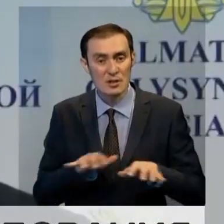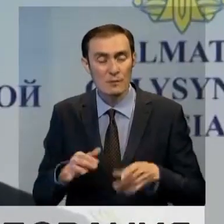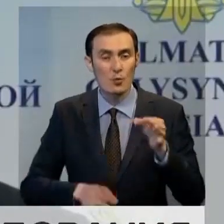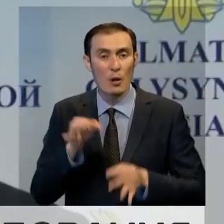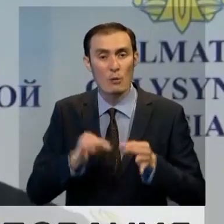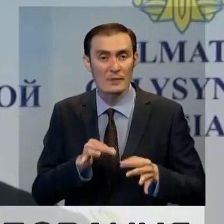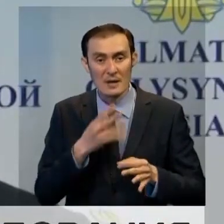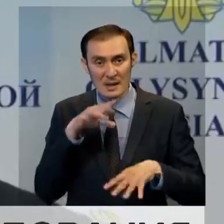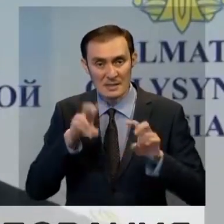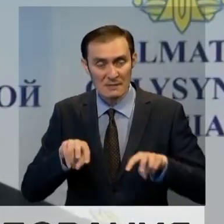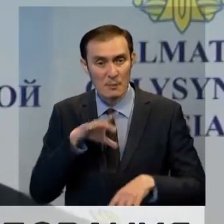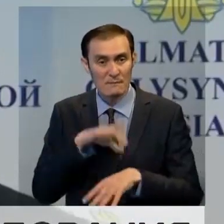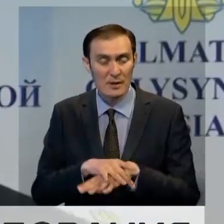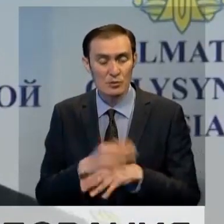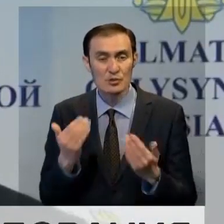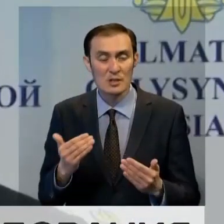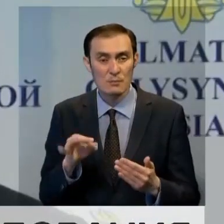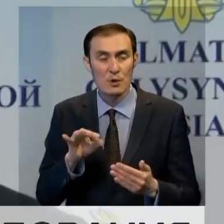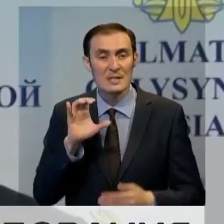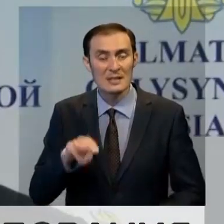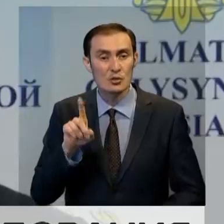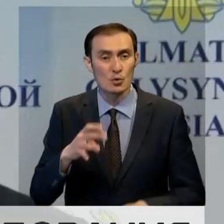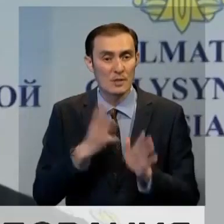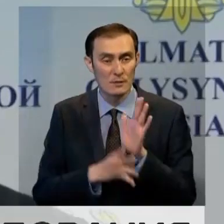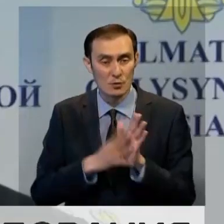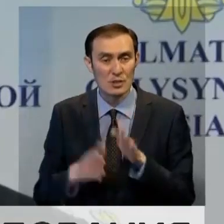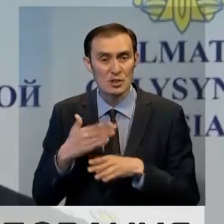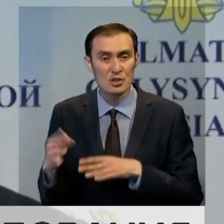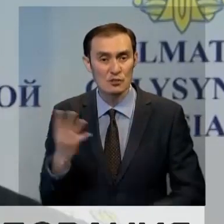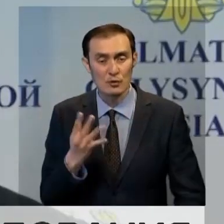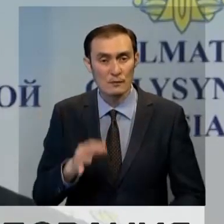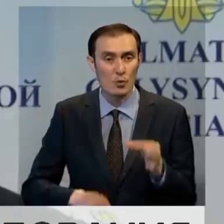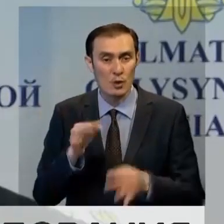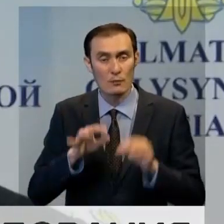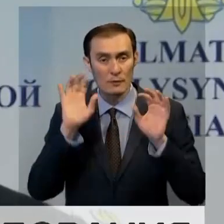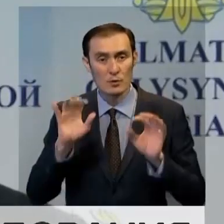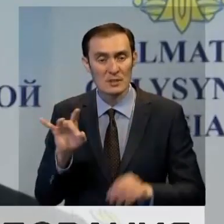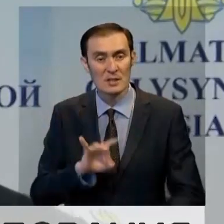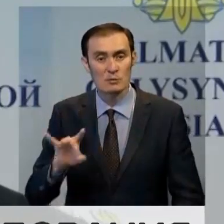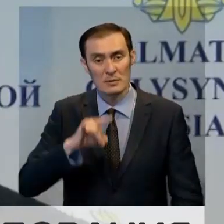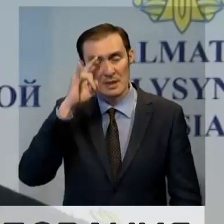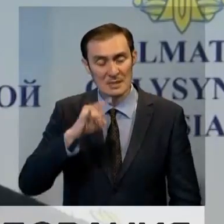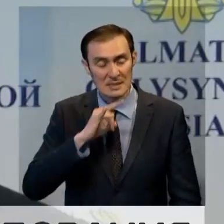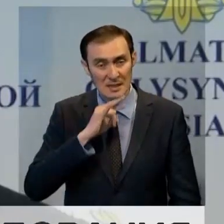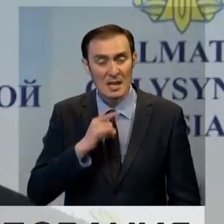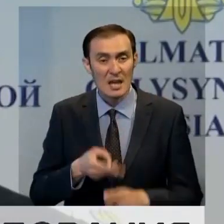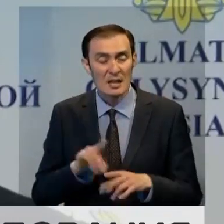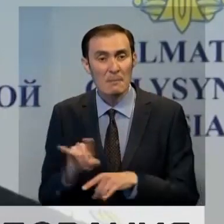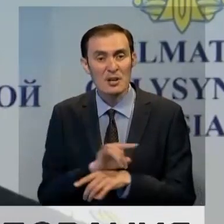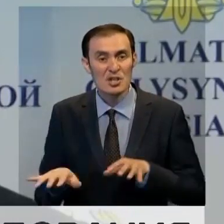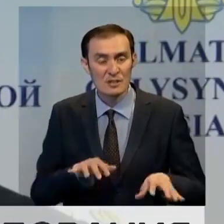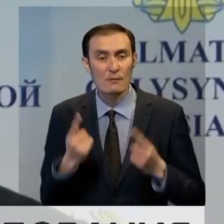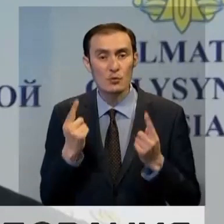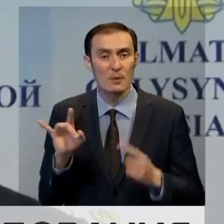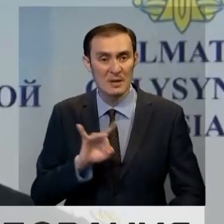Уголовное расследование по факту проводится согласно статье 190 части 4 Уголовного кодекса Республики Казахстан, то есть мошенничество в особо